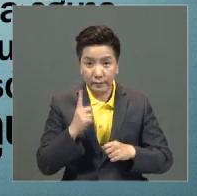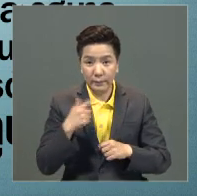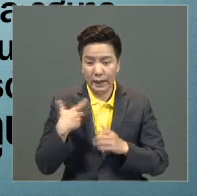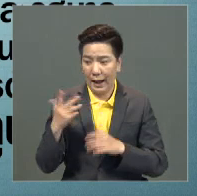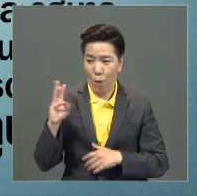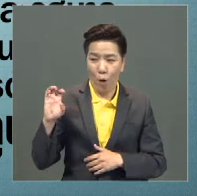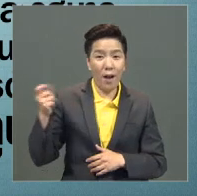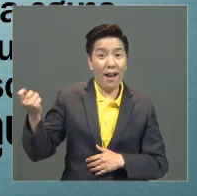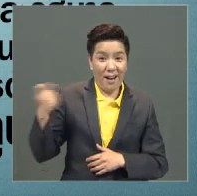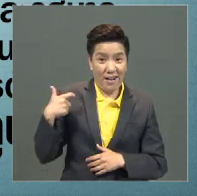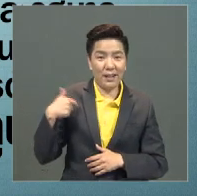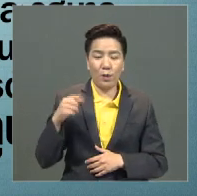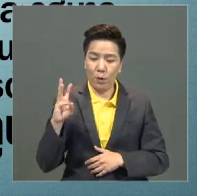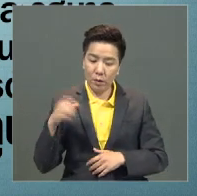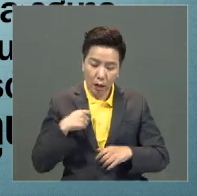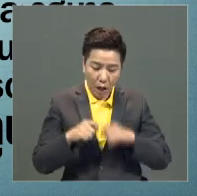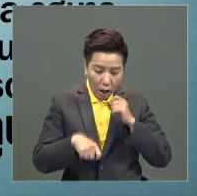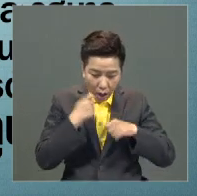ผ่านการตัดเงินจากคูปองด้วยยกตัวอย่างถ้าไปทานอาหารคือเราเนี่ยได้มา600